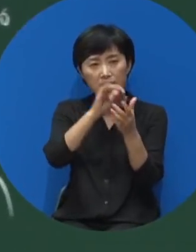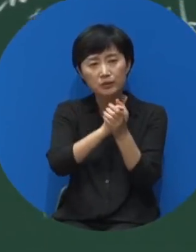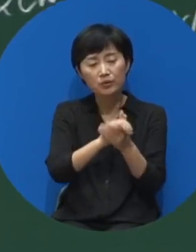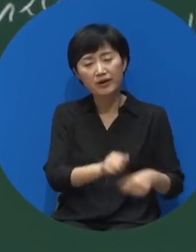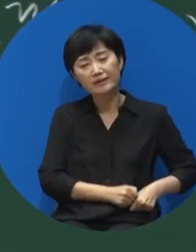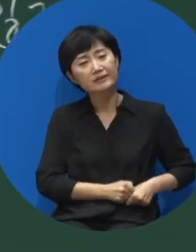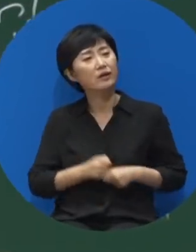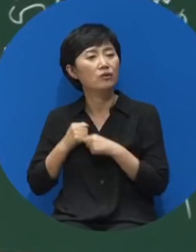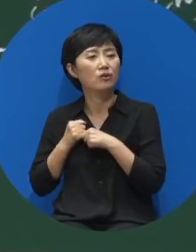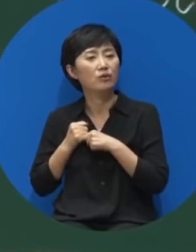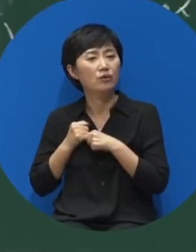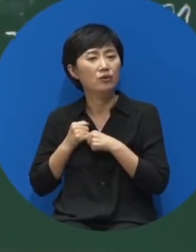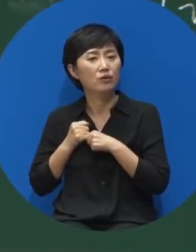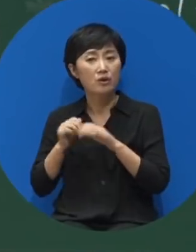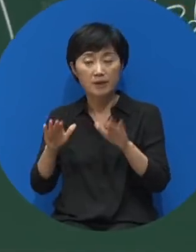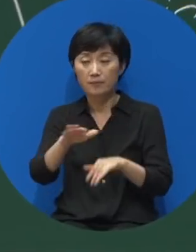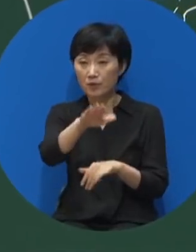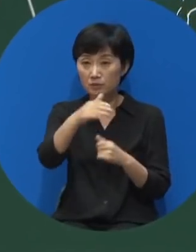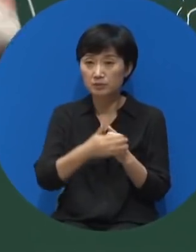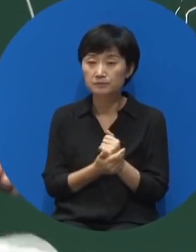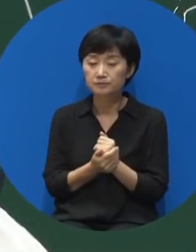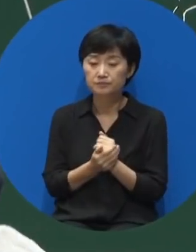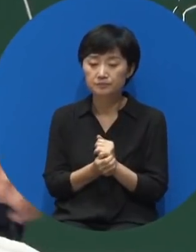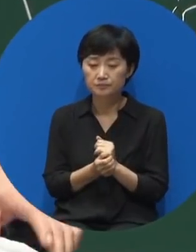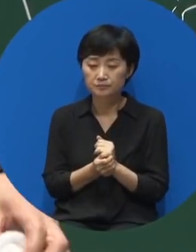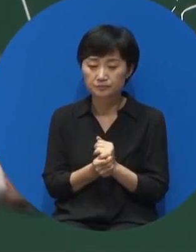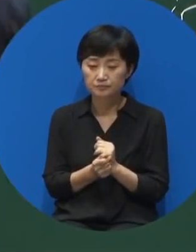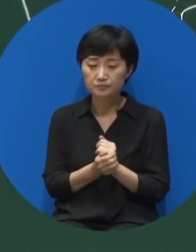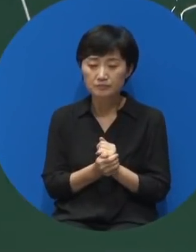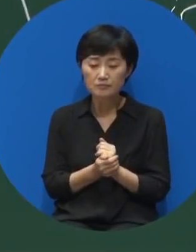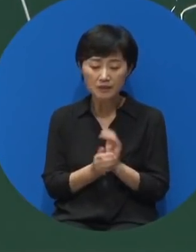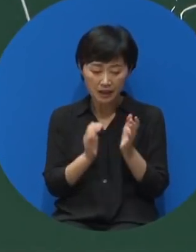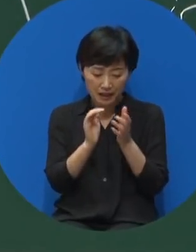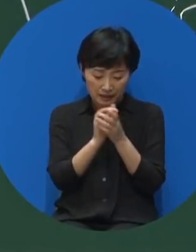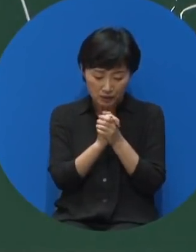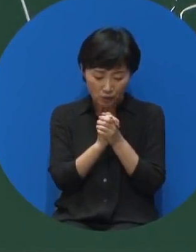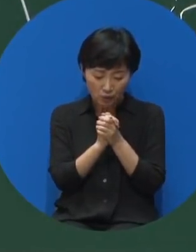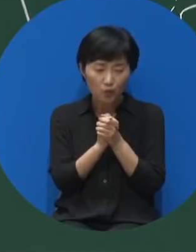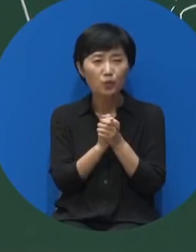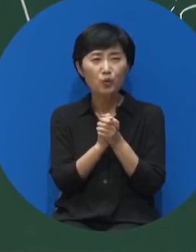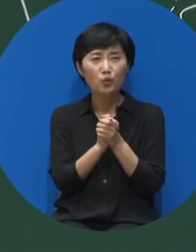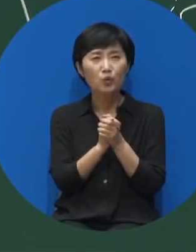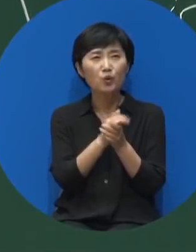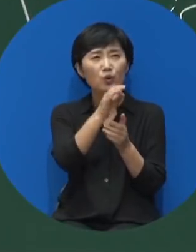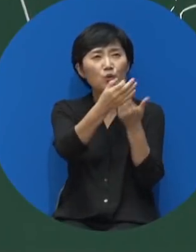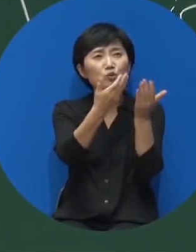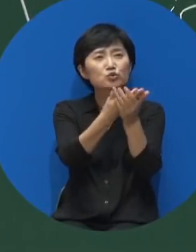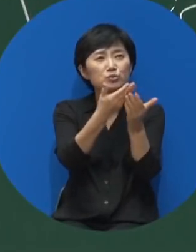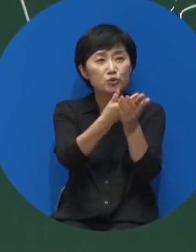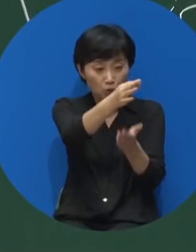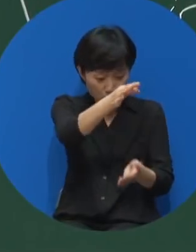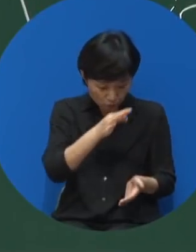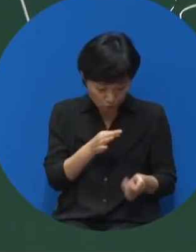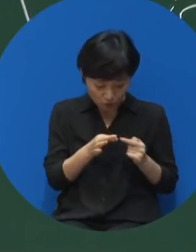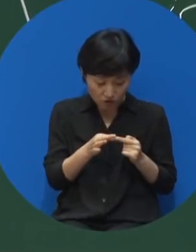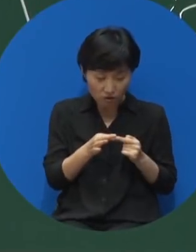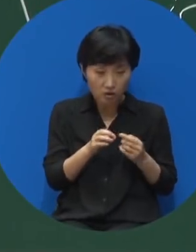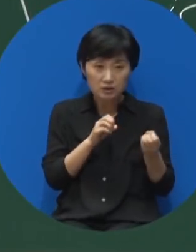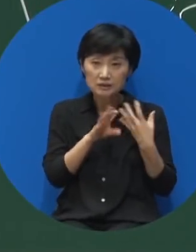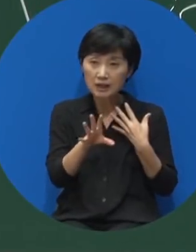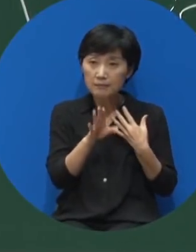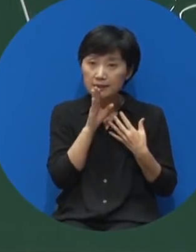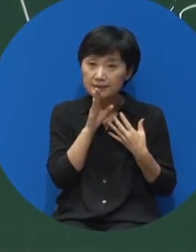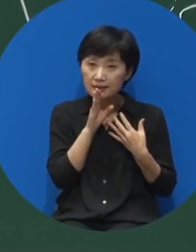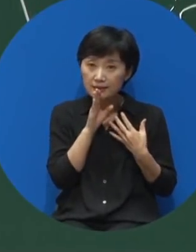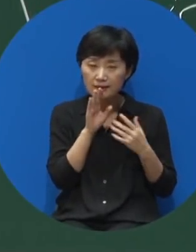很多人认为祷告了之后没有立即到了应允，所以不能明白祷告是什么. 여러분, 만약 기도했는데 수군 달라 수군 내려오고 이리 오면 이리 온다. 이게 응답입니까? 이건 큰일 나죠.